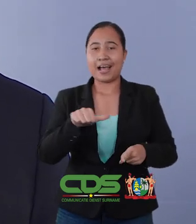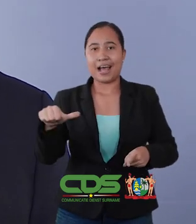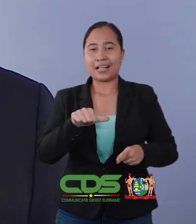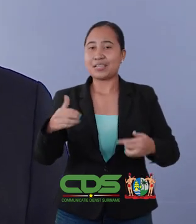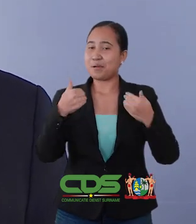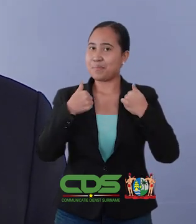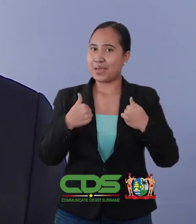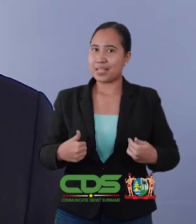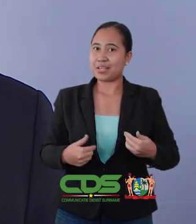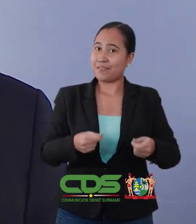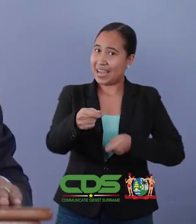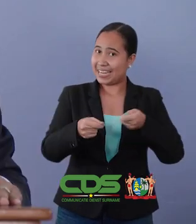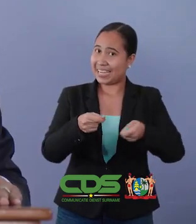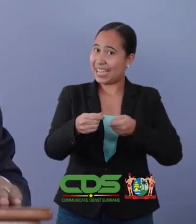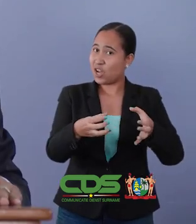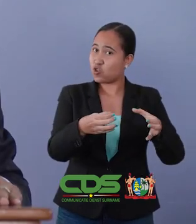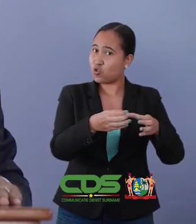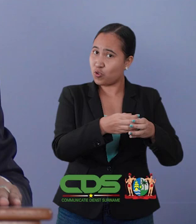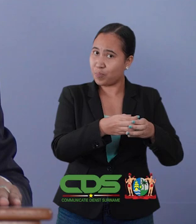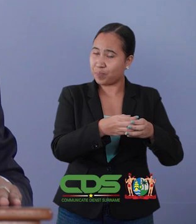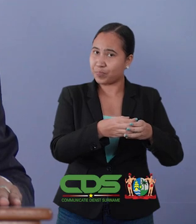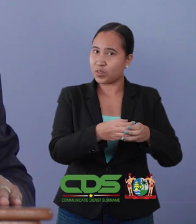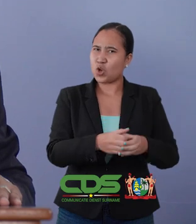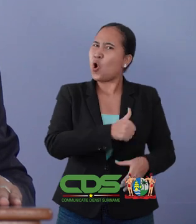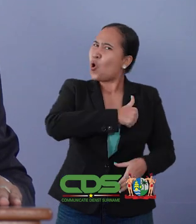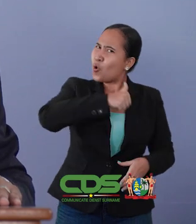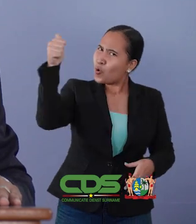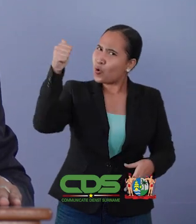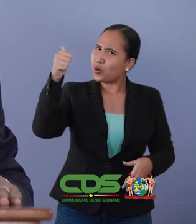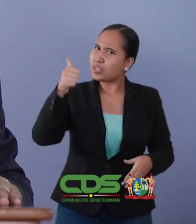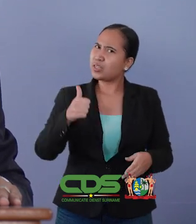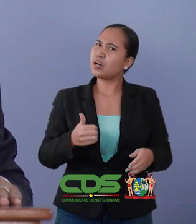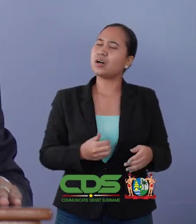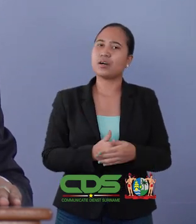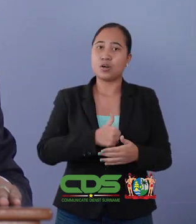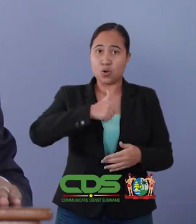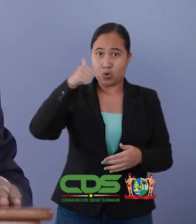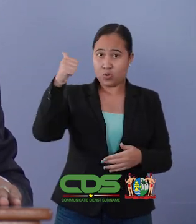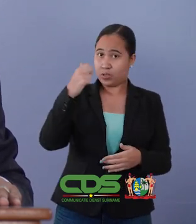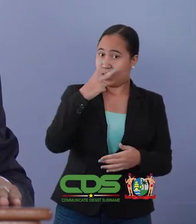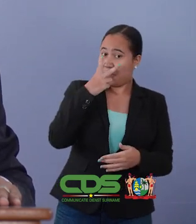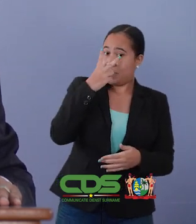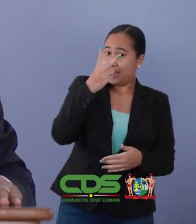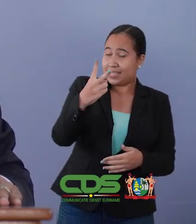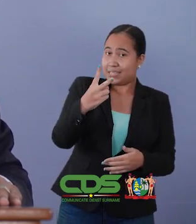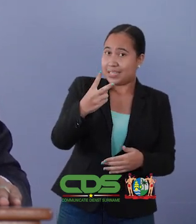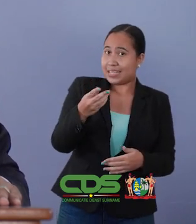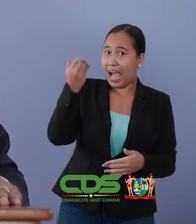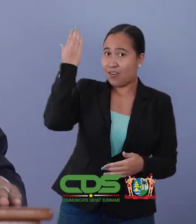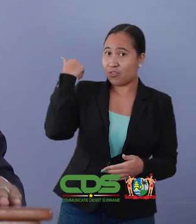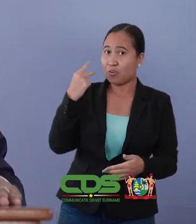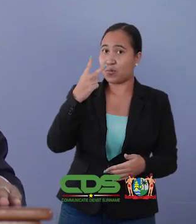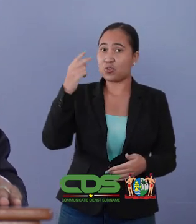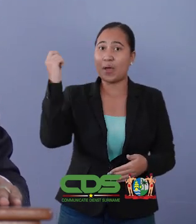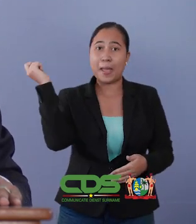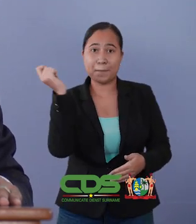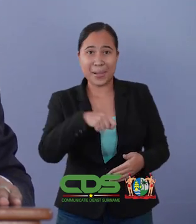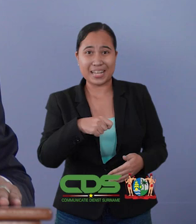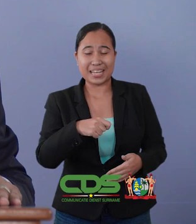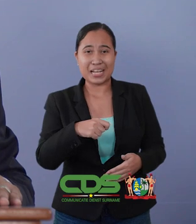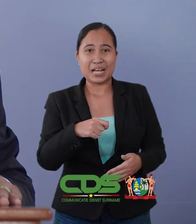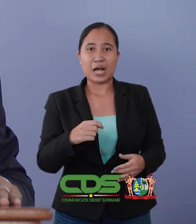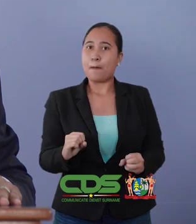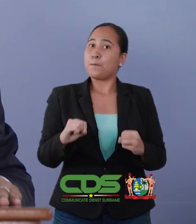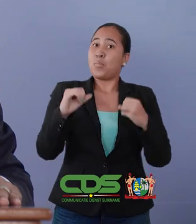het regeerteam. De enorme vooruitgang die we in de afgelopen 2 maanden hebben geboekt, kan in